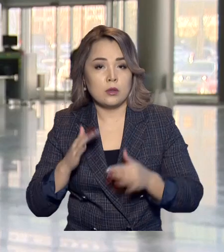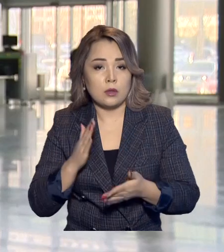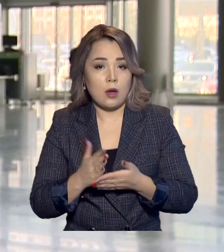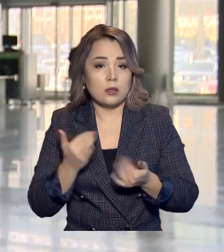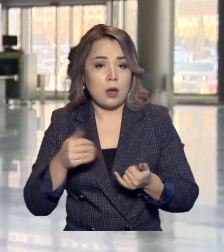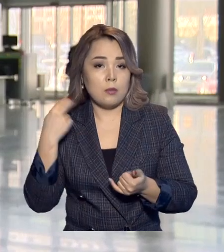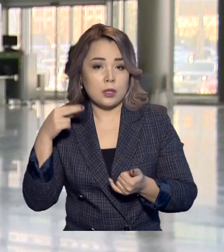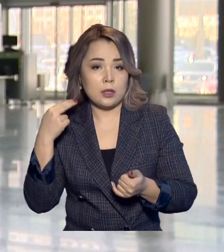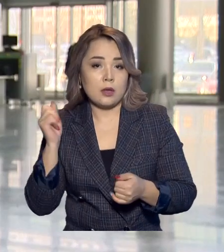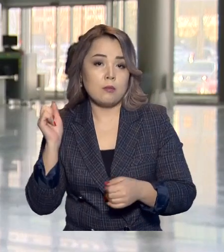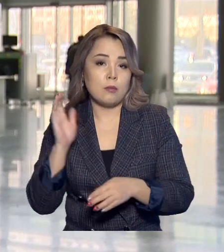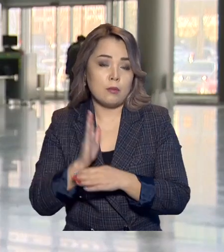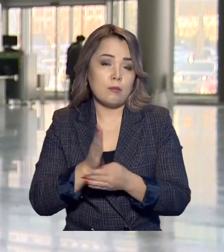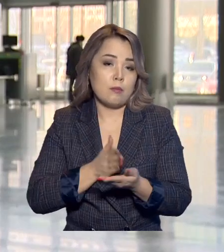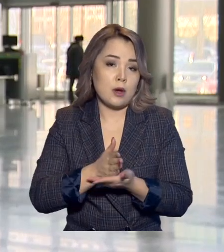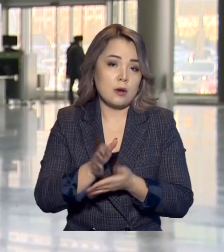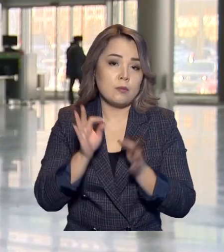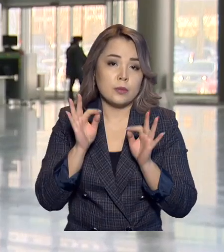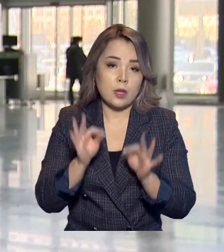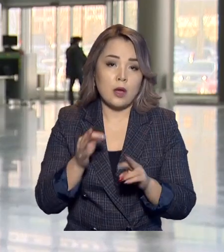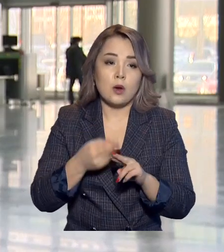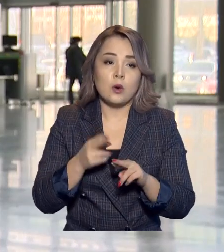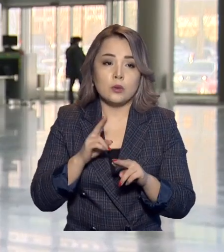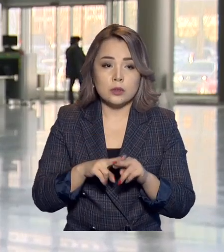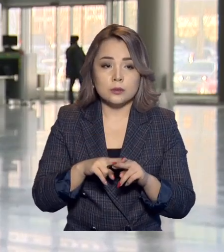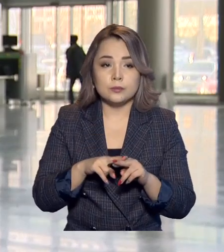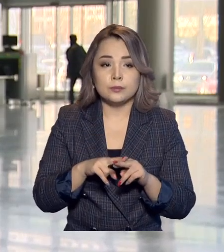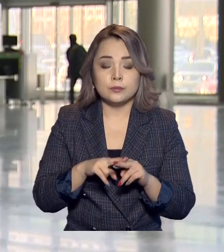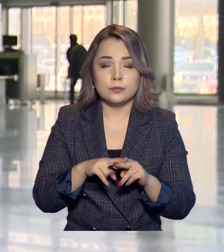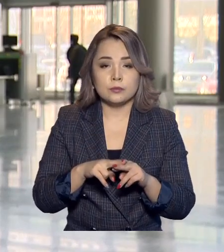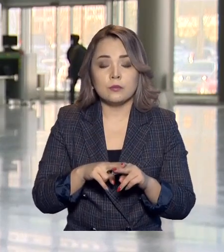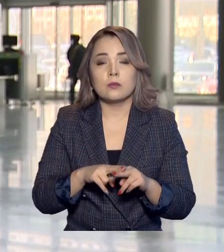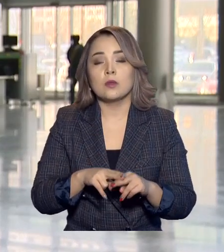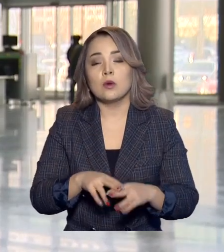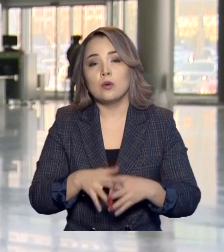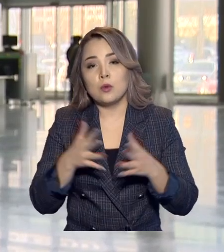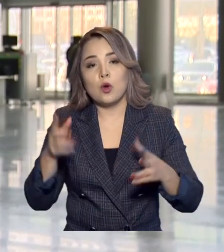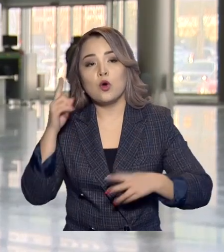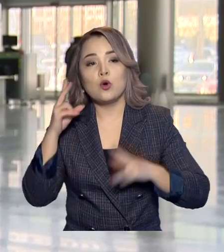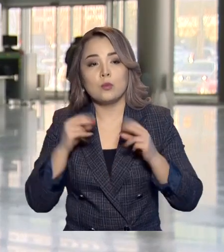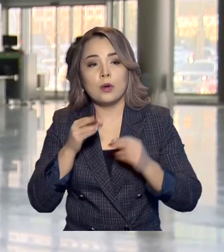президенттің бұл бағытына мен аса орасан зор үміт артамын.